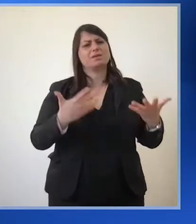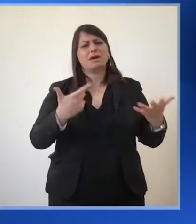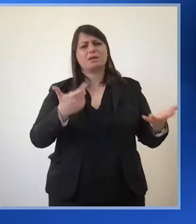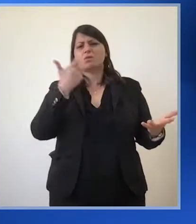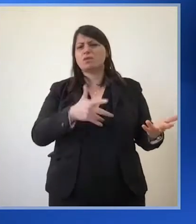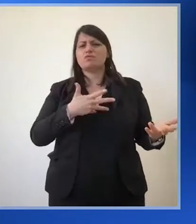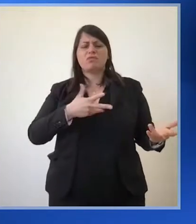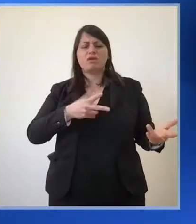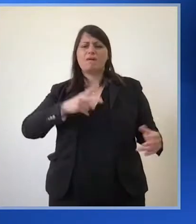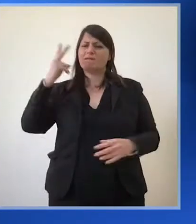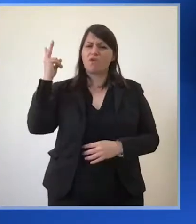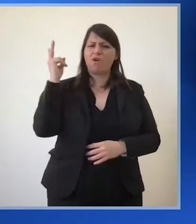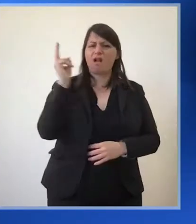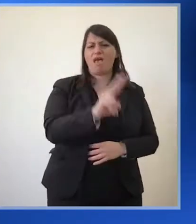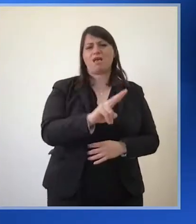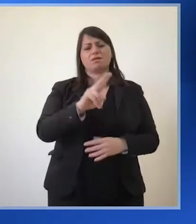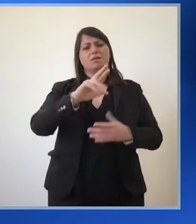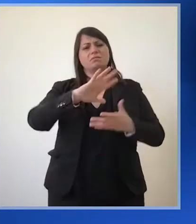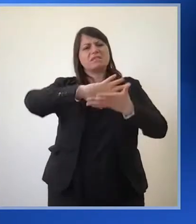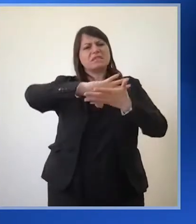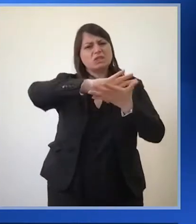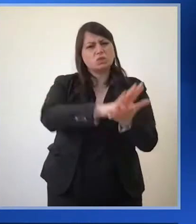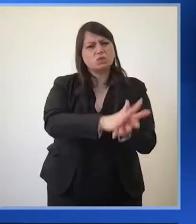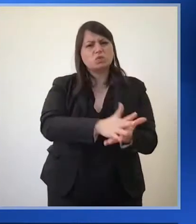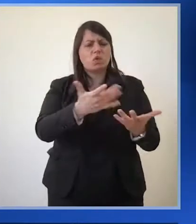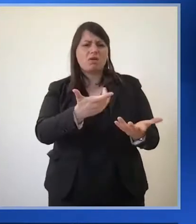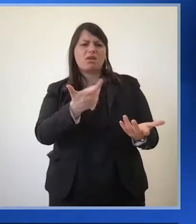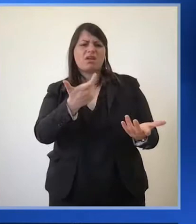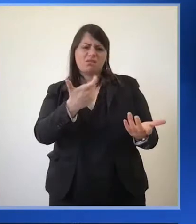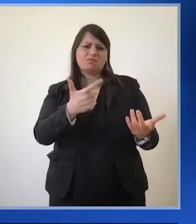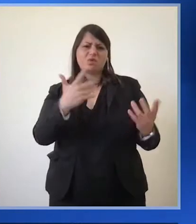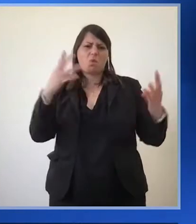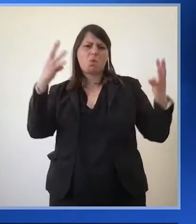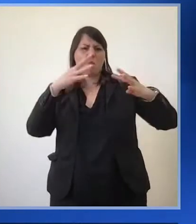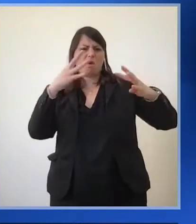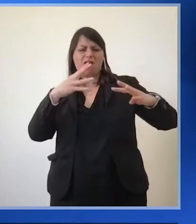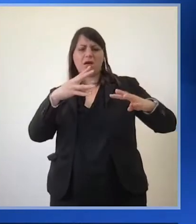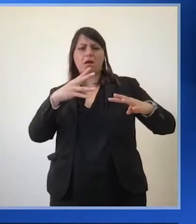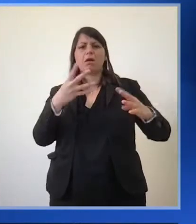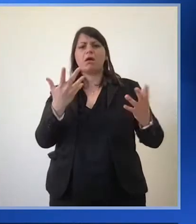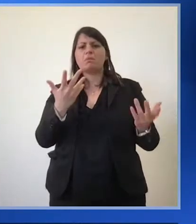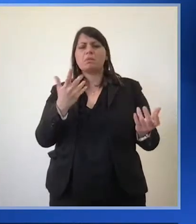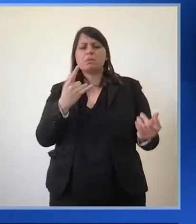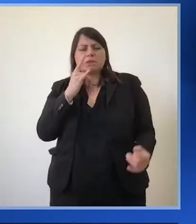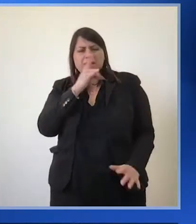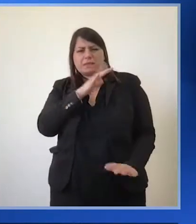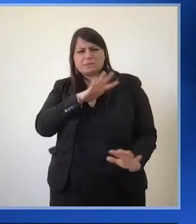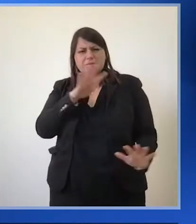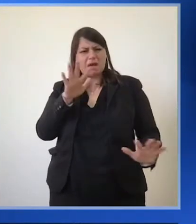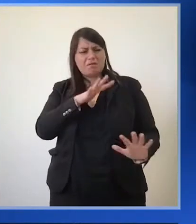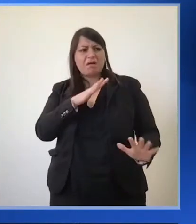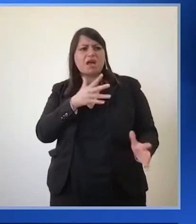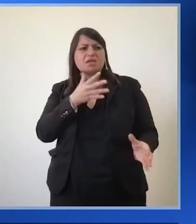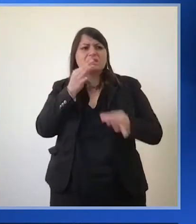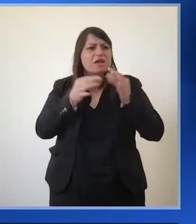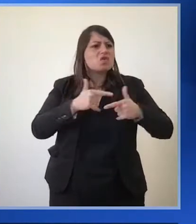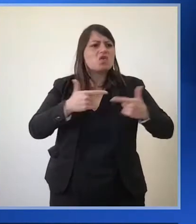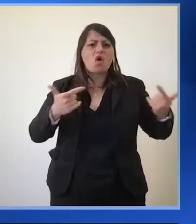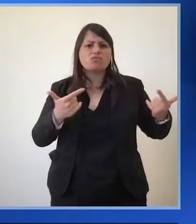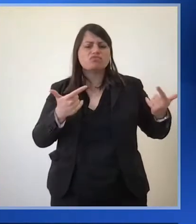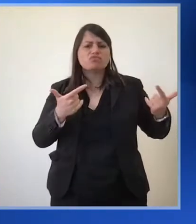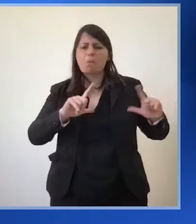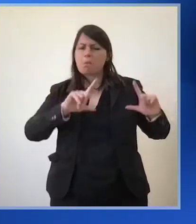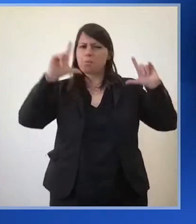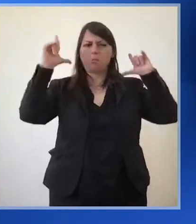violenza e dalla distruzione della guerra crudele e insensata in cui è stata trascinata.